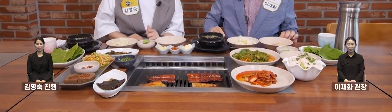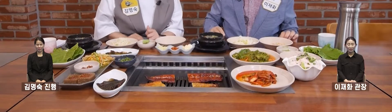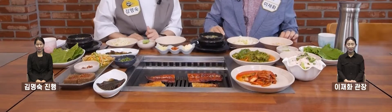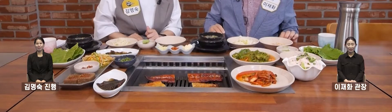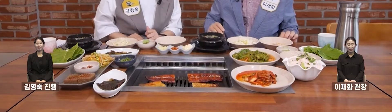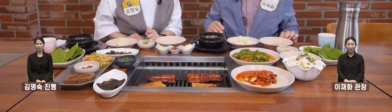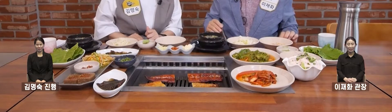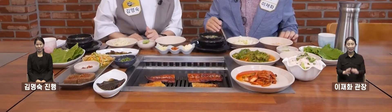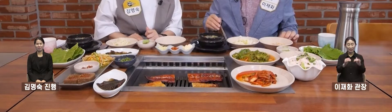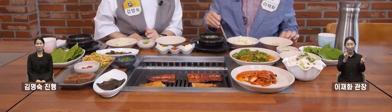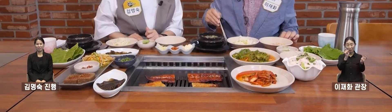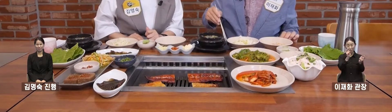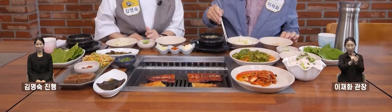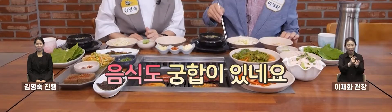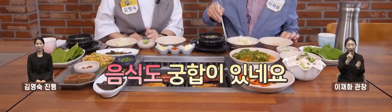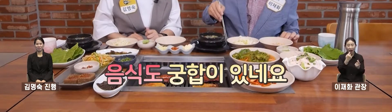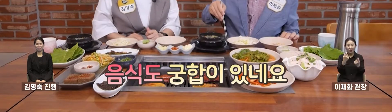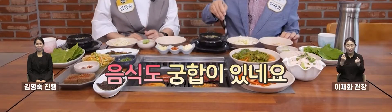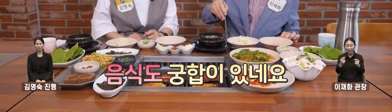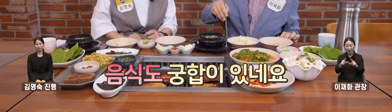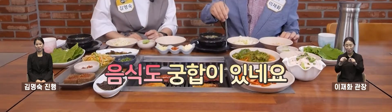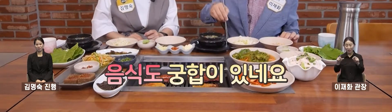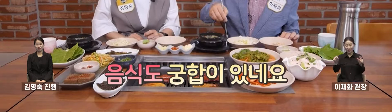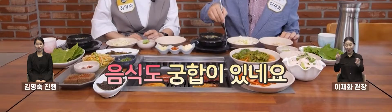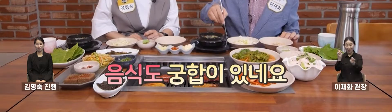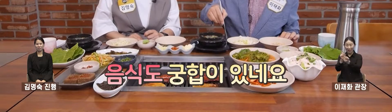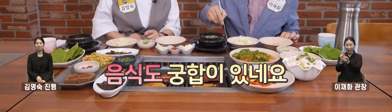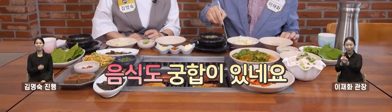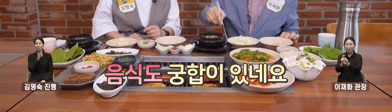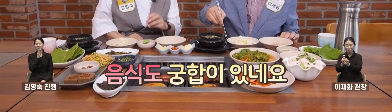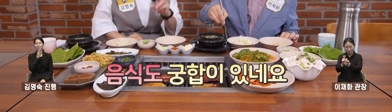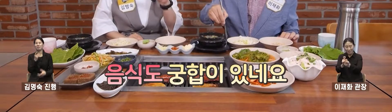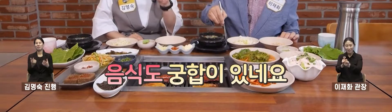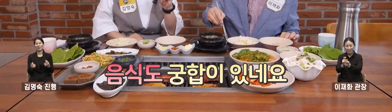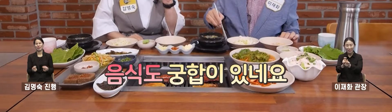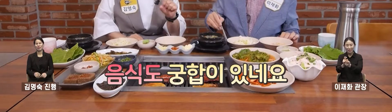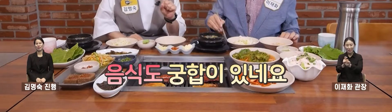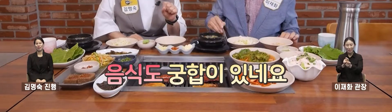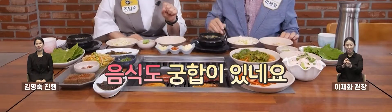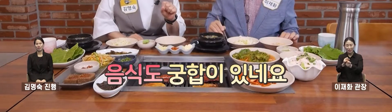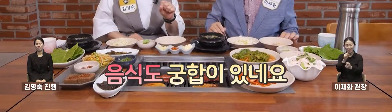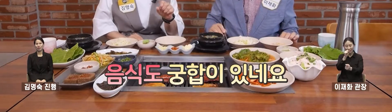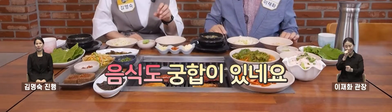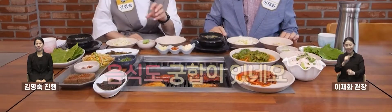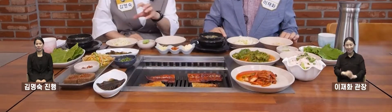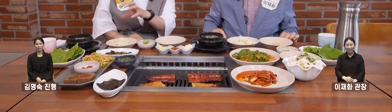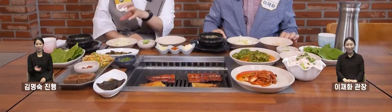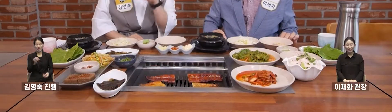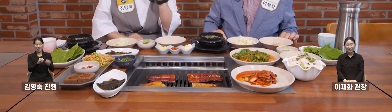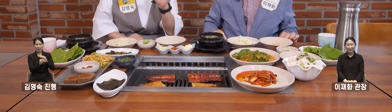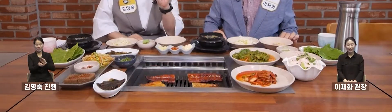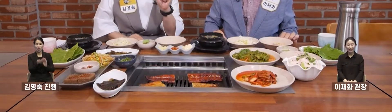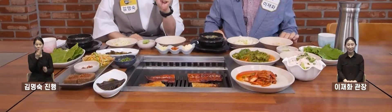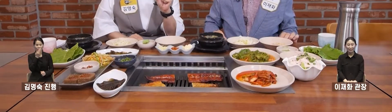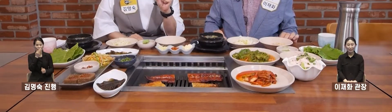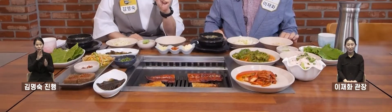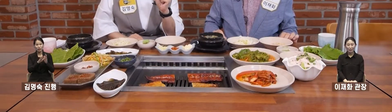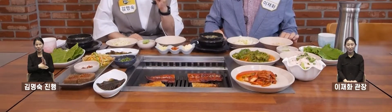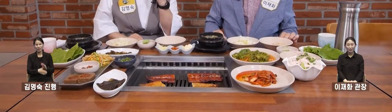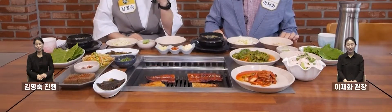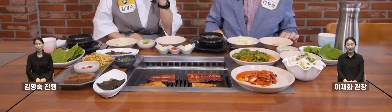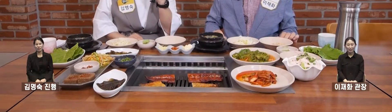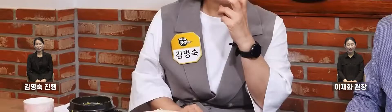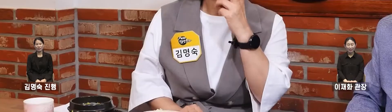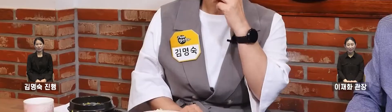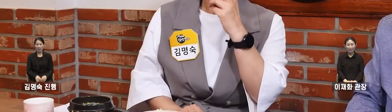네. 사람도 궁합이 맞아야 되지만 네. 음식도 궁합이 다 있네요, 그렇죠? 그렇죠. 근데 궁합도 궁합인데요. 아까 싸서 먹었을